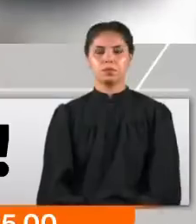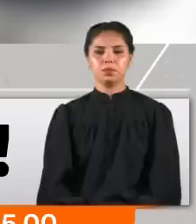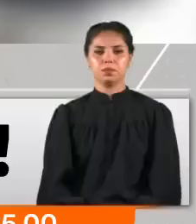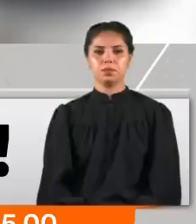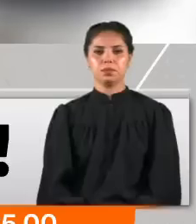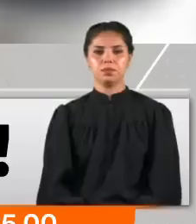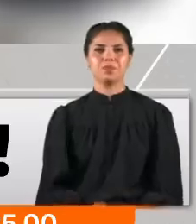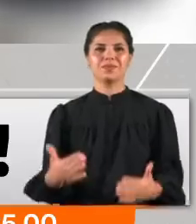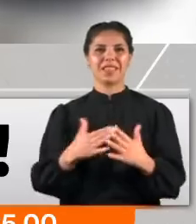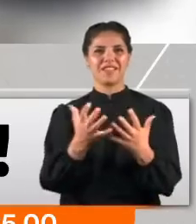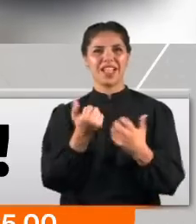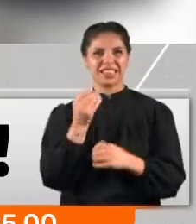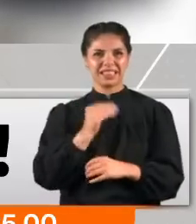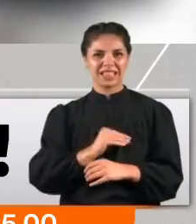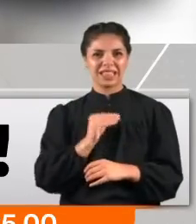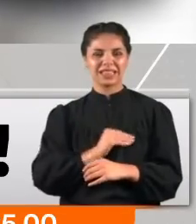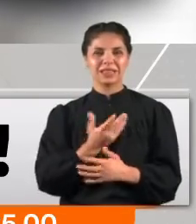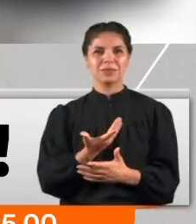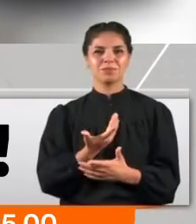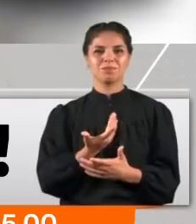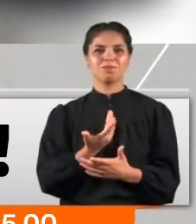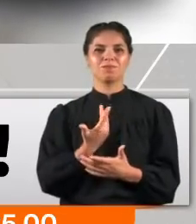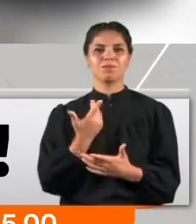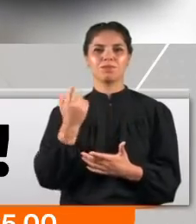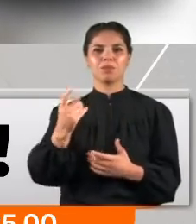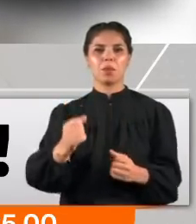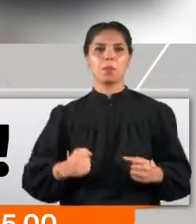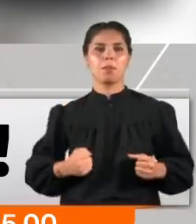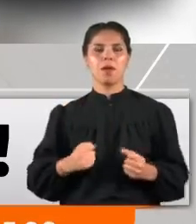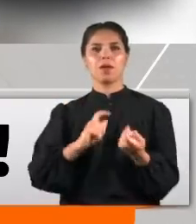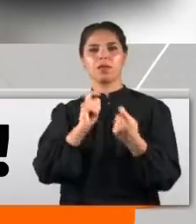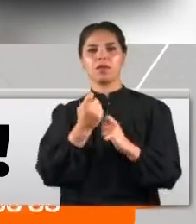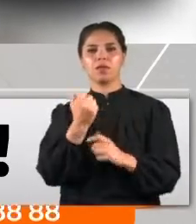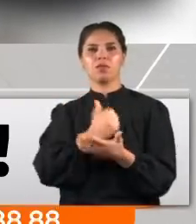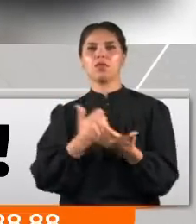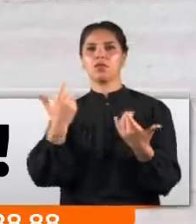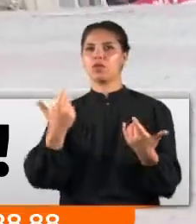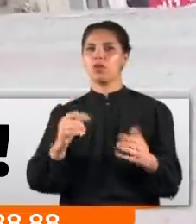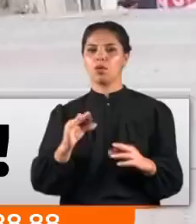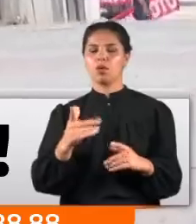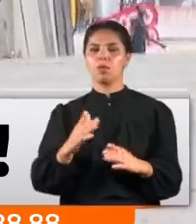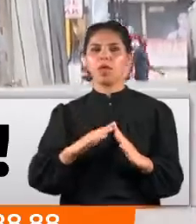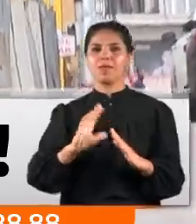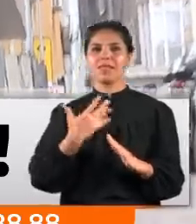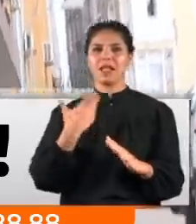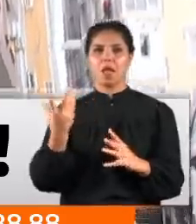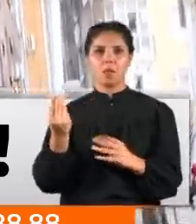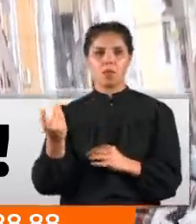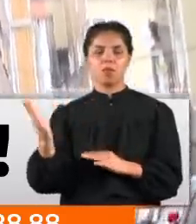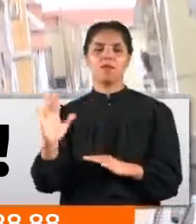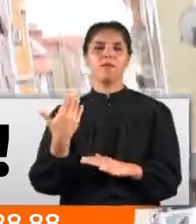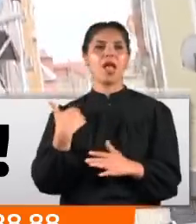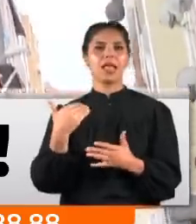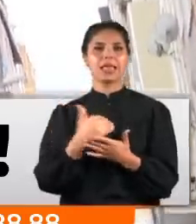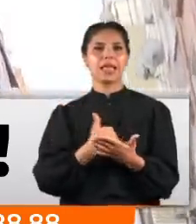Ev aldım derken evet parka dönüştürülmüş bir yeşil alana sahip olmuş olabilirler. Ev sahibi olmak ya da yatırım